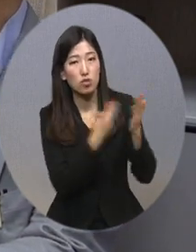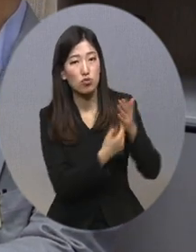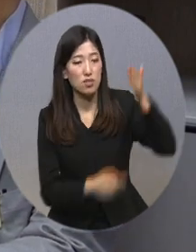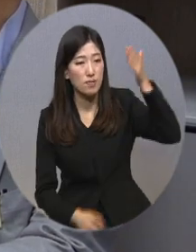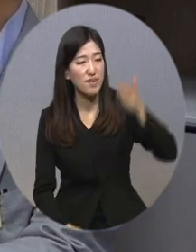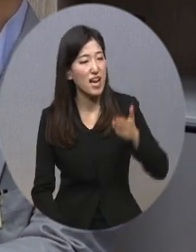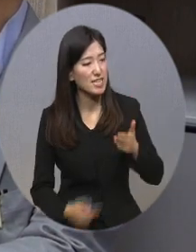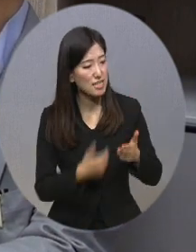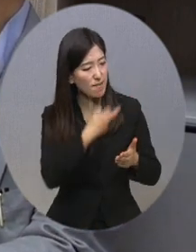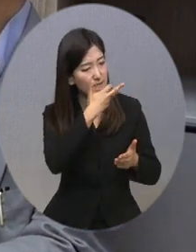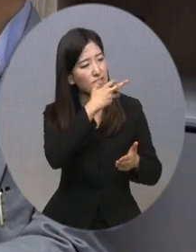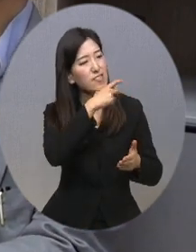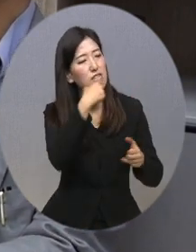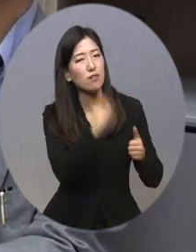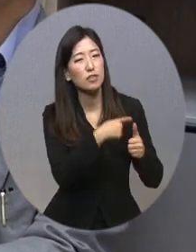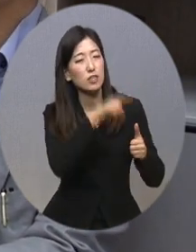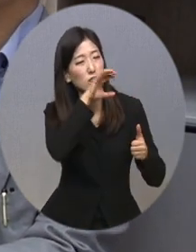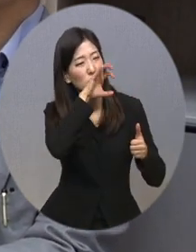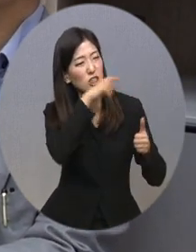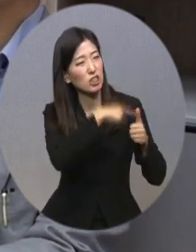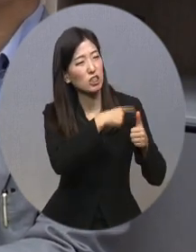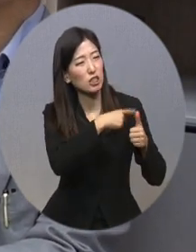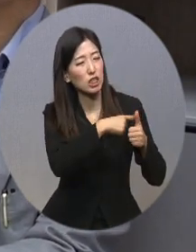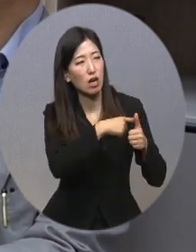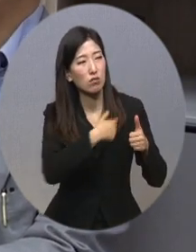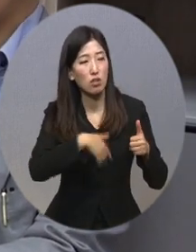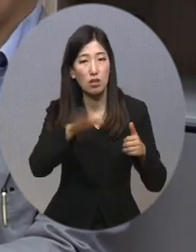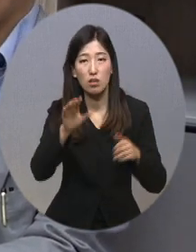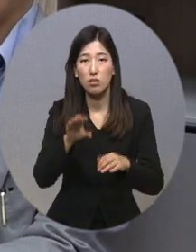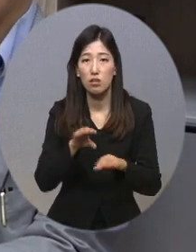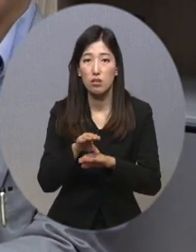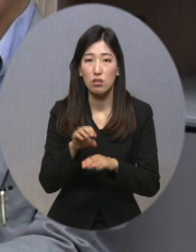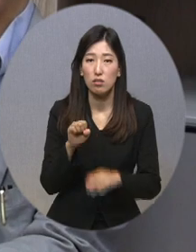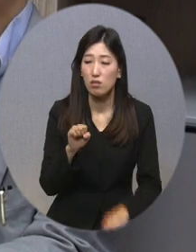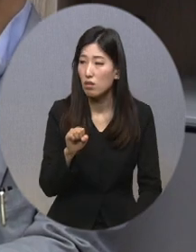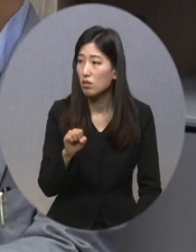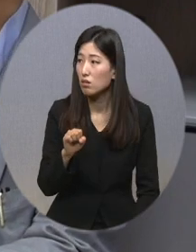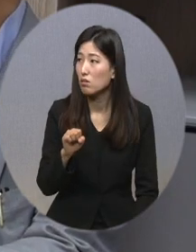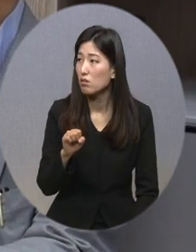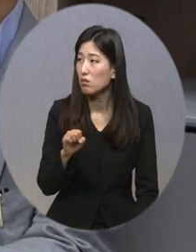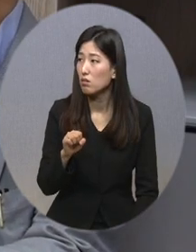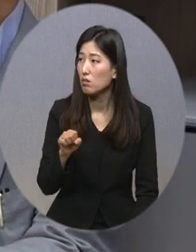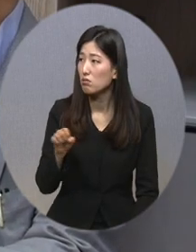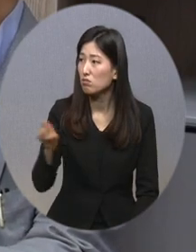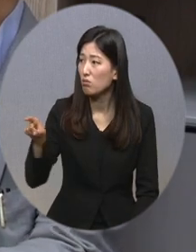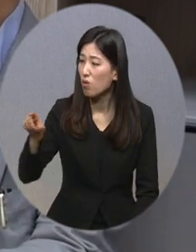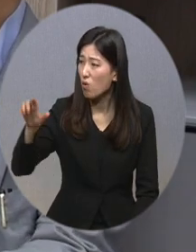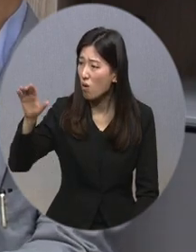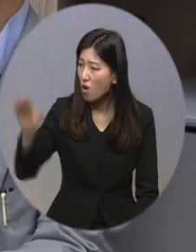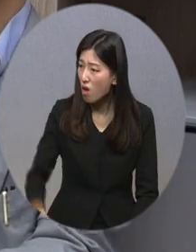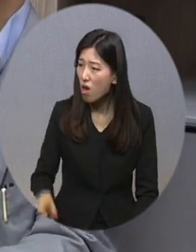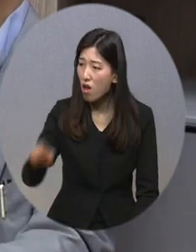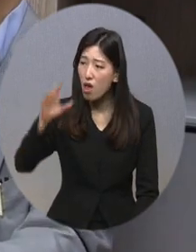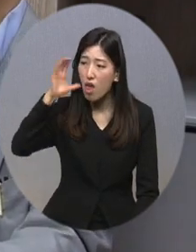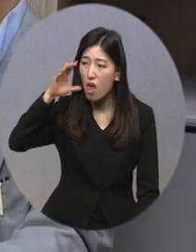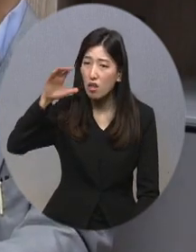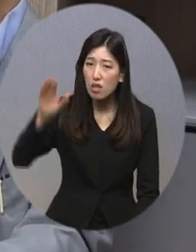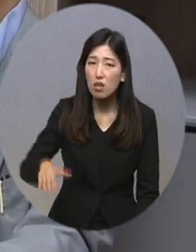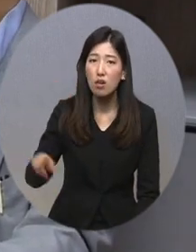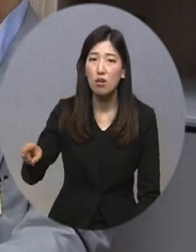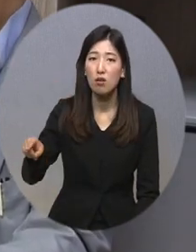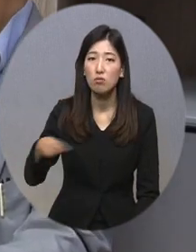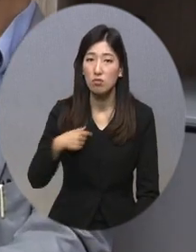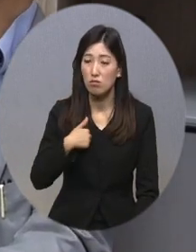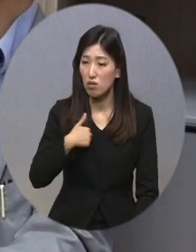젊은 네, 사람인데. 맞아요. 제가 그 친구보다는 아마 아버지 뻘 정도 될 것 같은데 네. 그럴